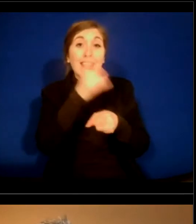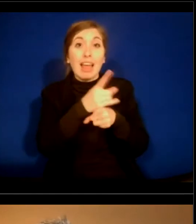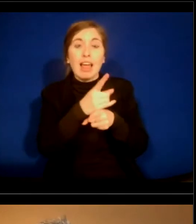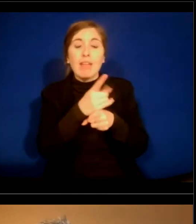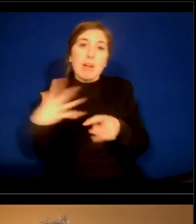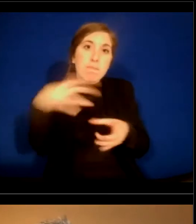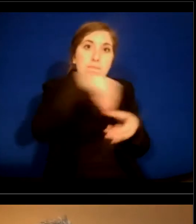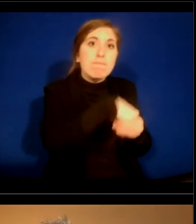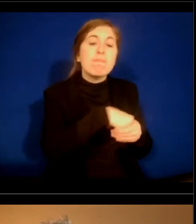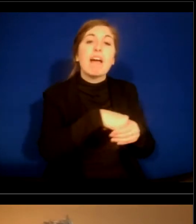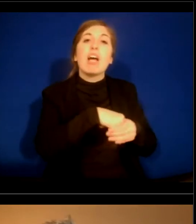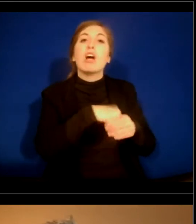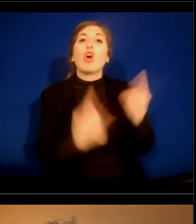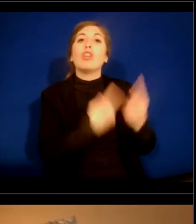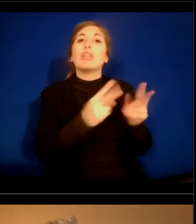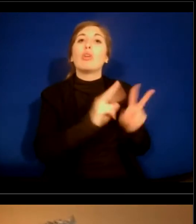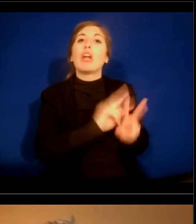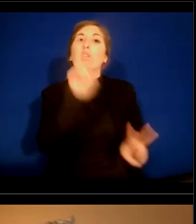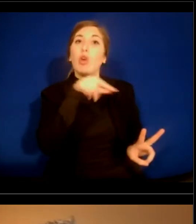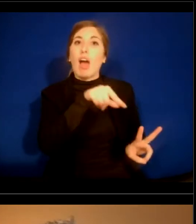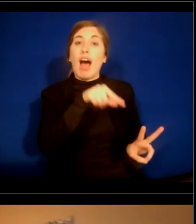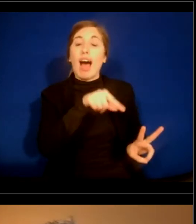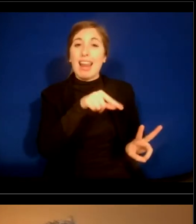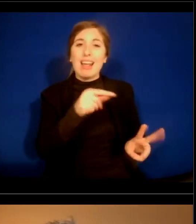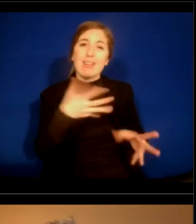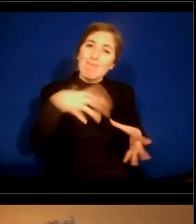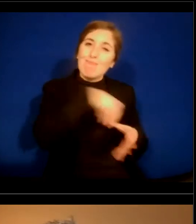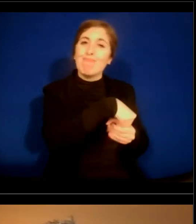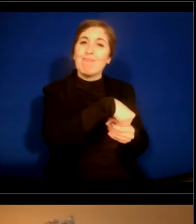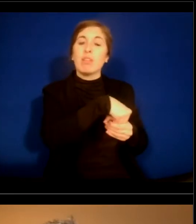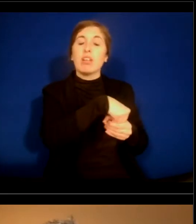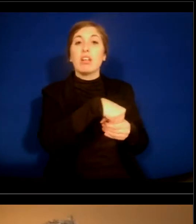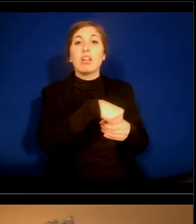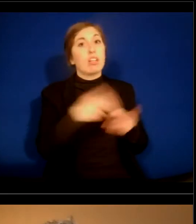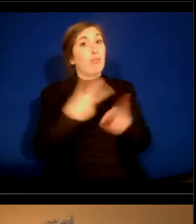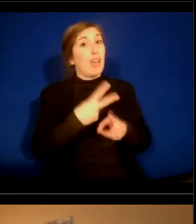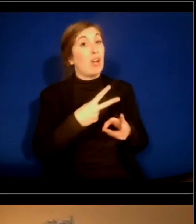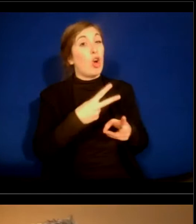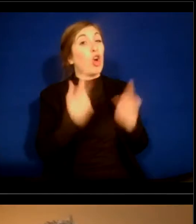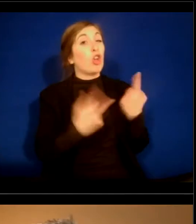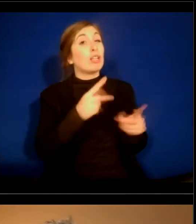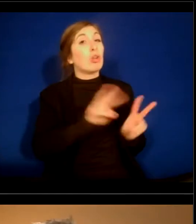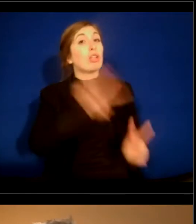nazionale, dove ancora la normativa